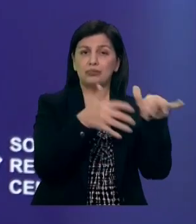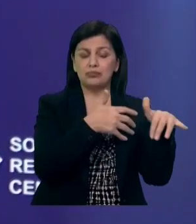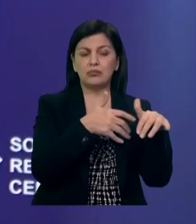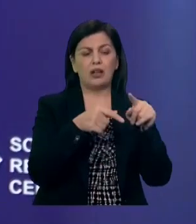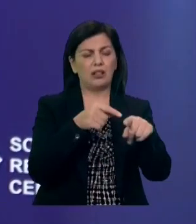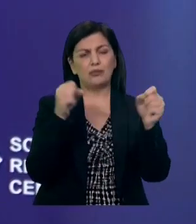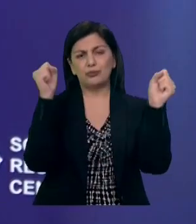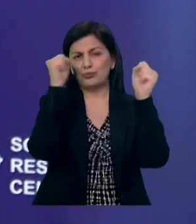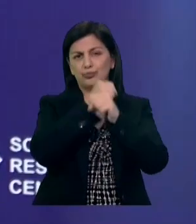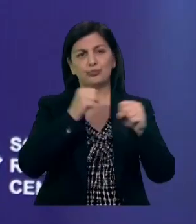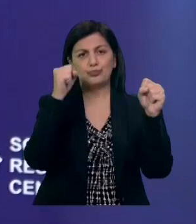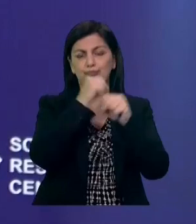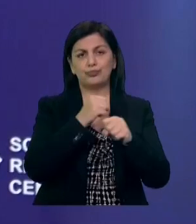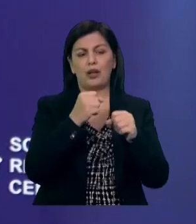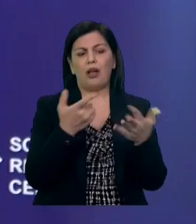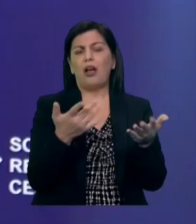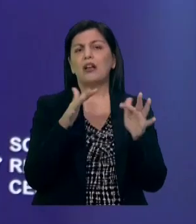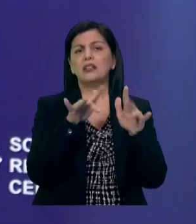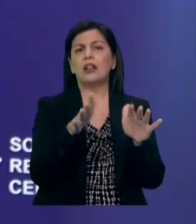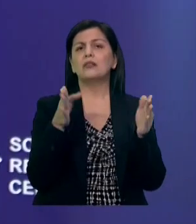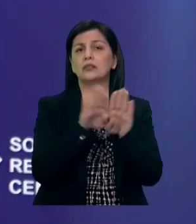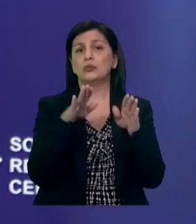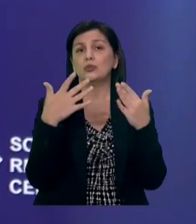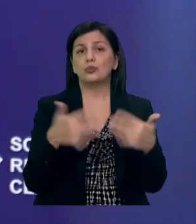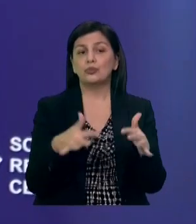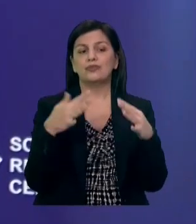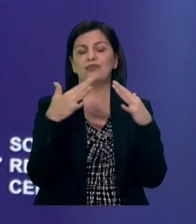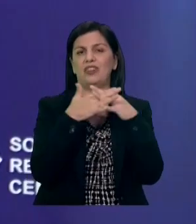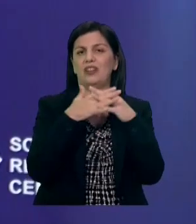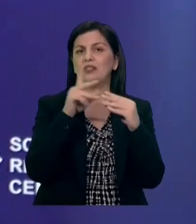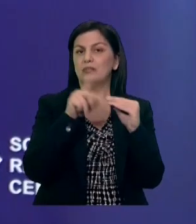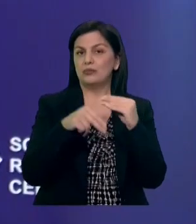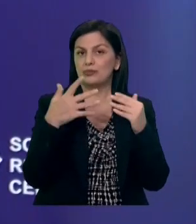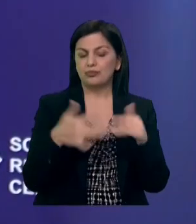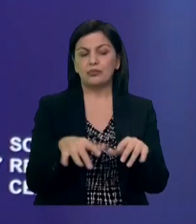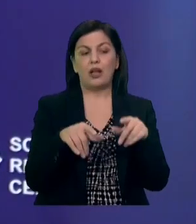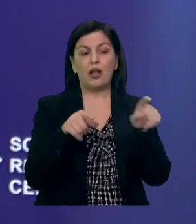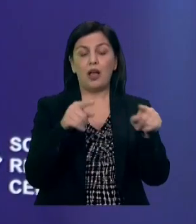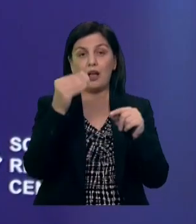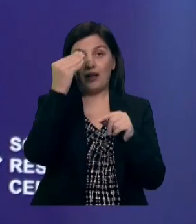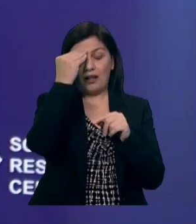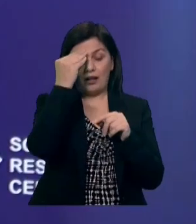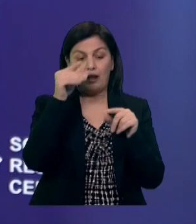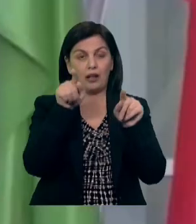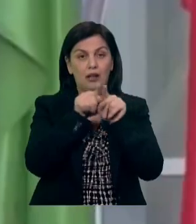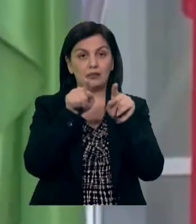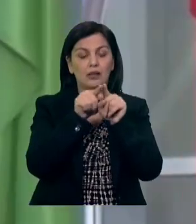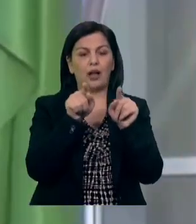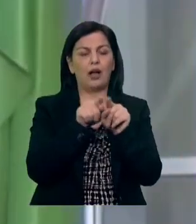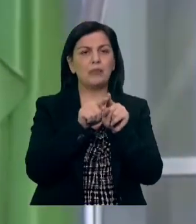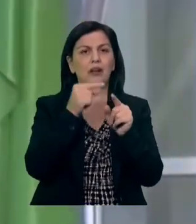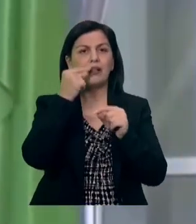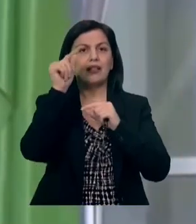qalıb və münaqişə həll edilib. Bu nöqteyi nəzərdən bu kimi fikirlərə yol vermək qəbul edilən deyil.